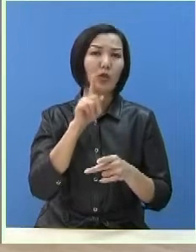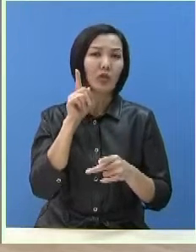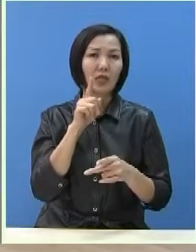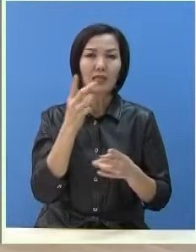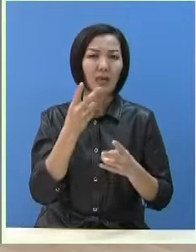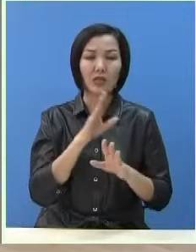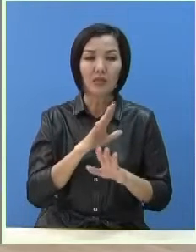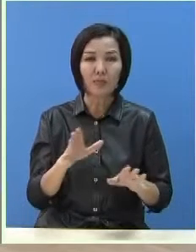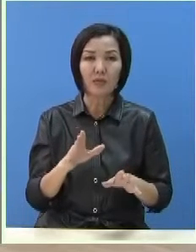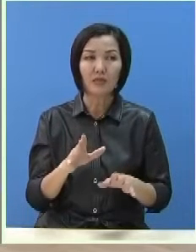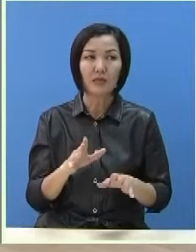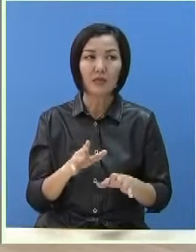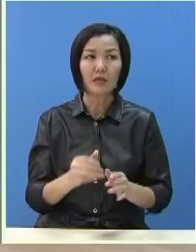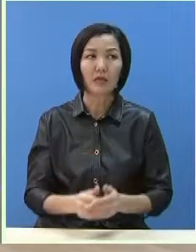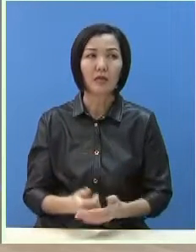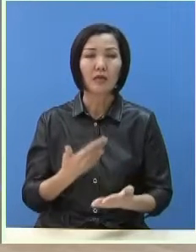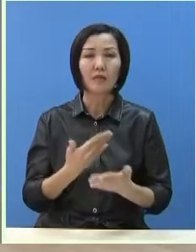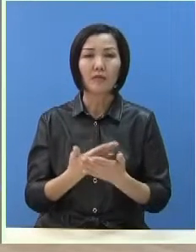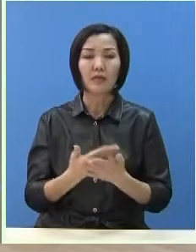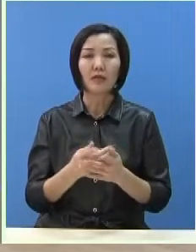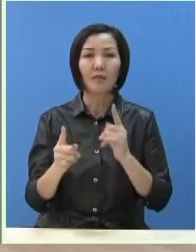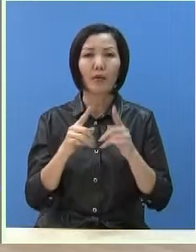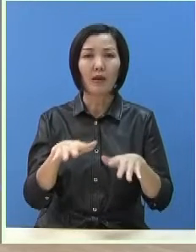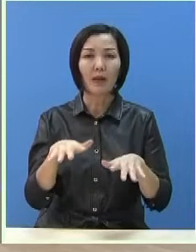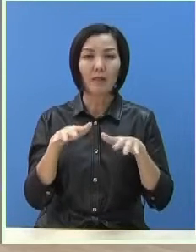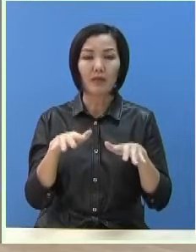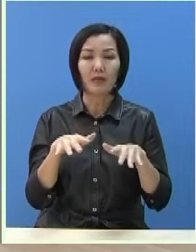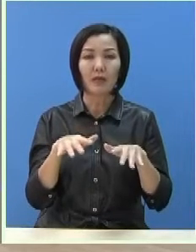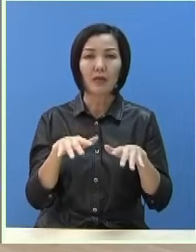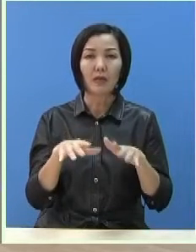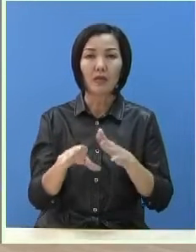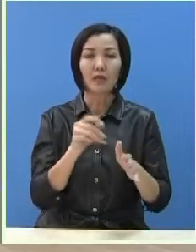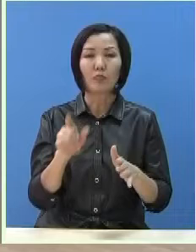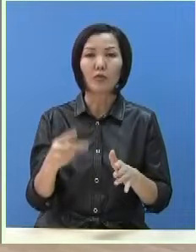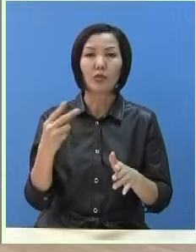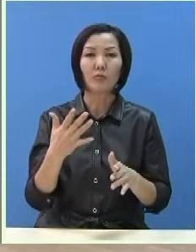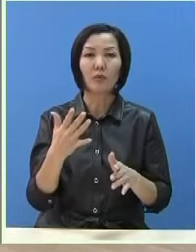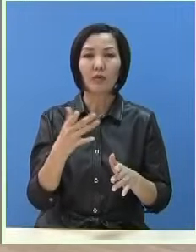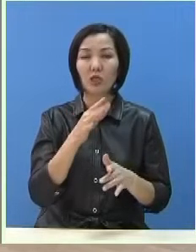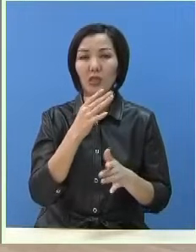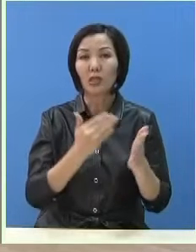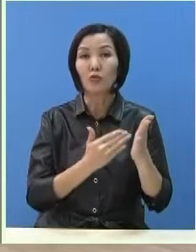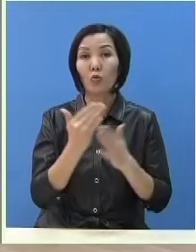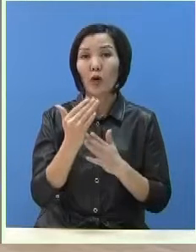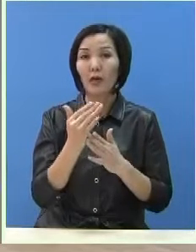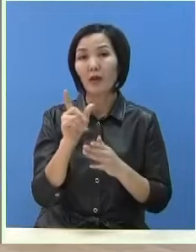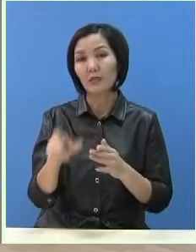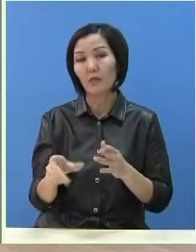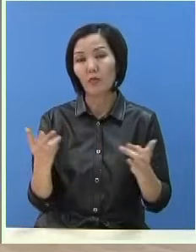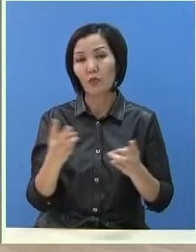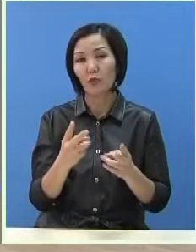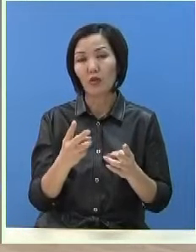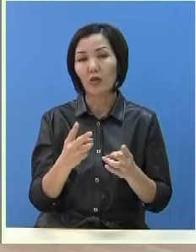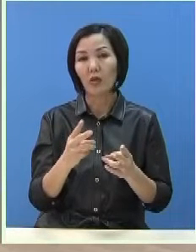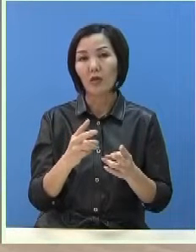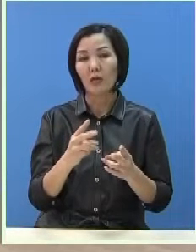негізі жас цензасы қойылған ғой, мысалы парламентте сенаттың депутаты болу үшін 25 жастан асқан,